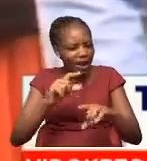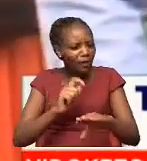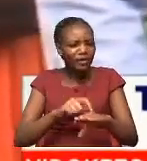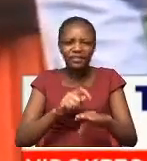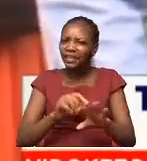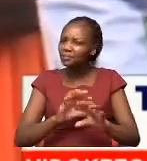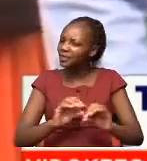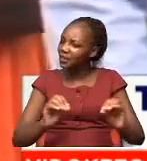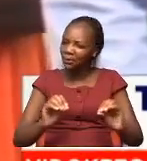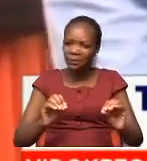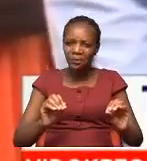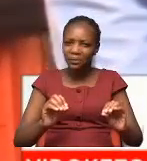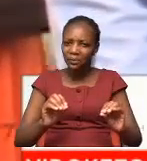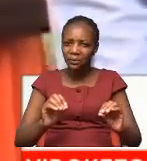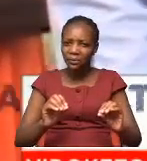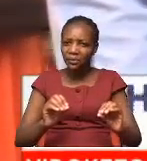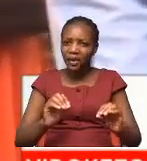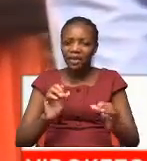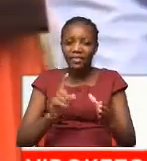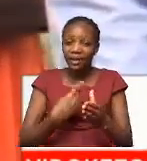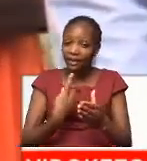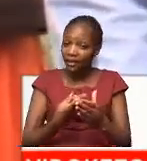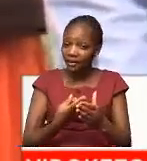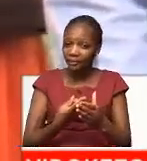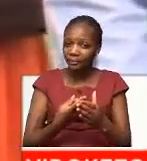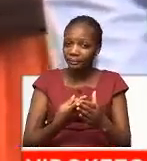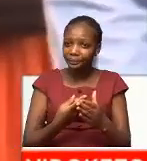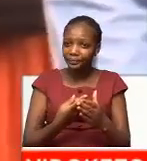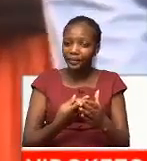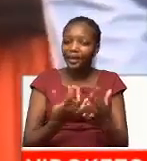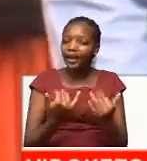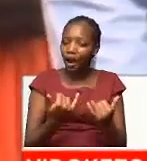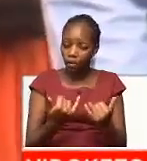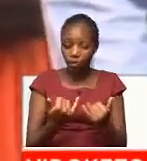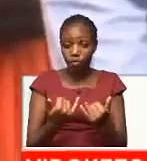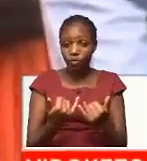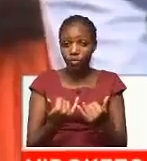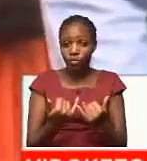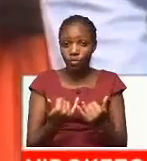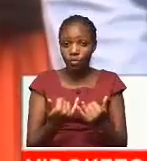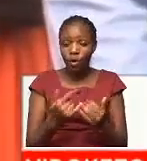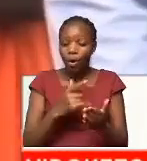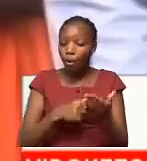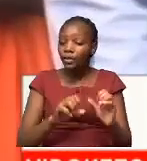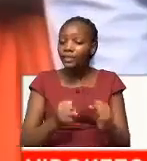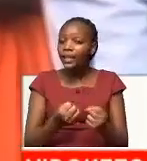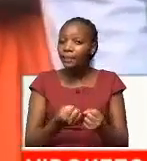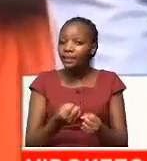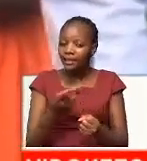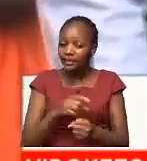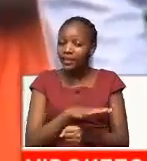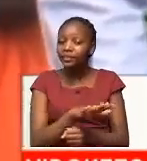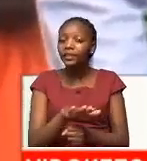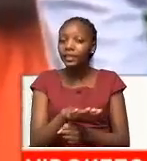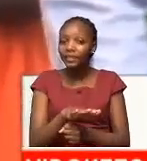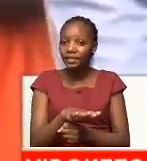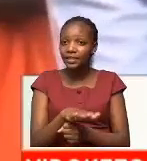ipumue. Na saa hizi chenye kinatendeka iwe kwa shimo yote ya